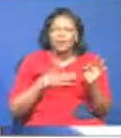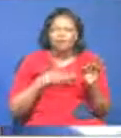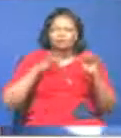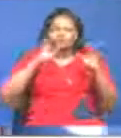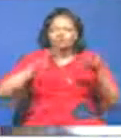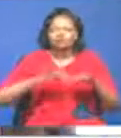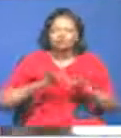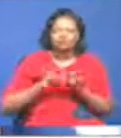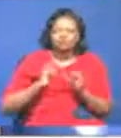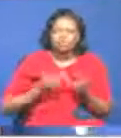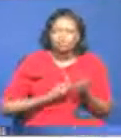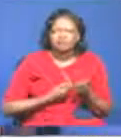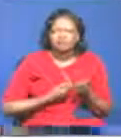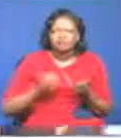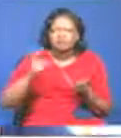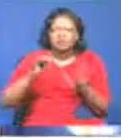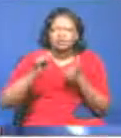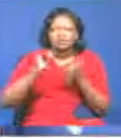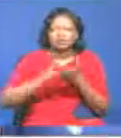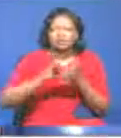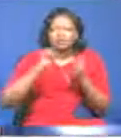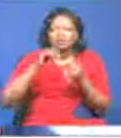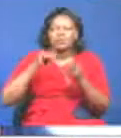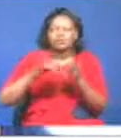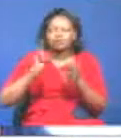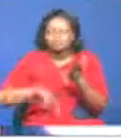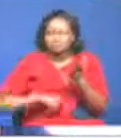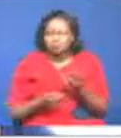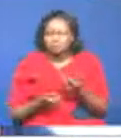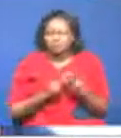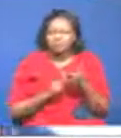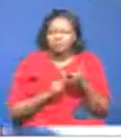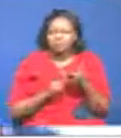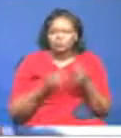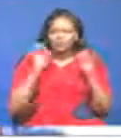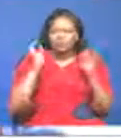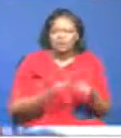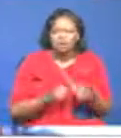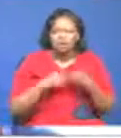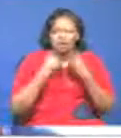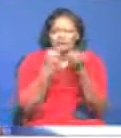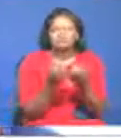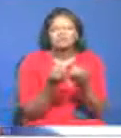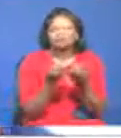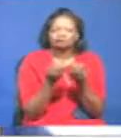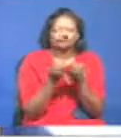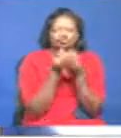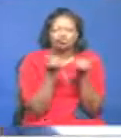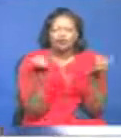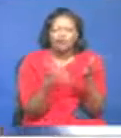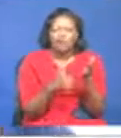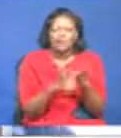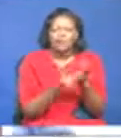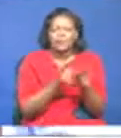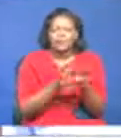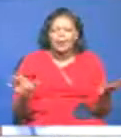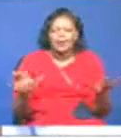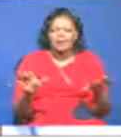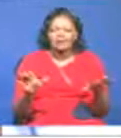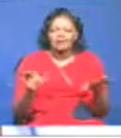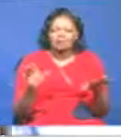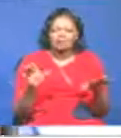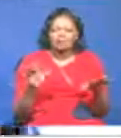watuelezee sehemu gani tunaweza panda mimea gani, ndio ili tuweze kutoka katika hali ya nini ya janga la nini la njaa. Na mimi niko na